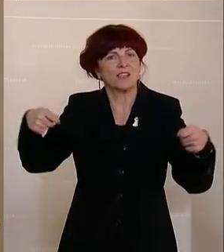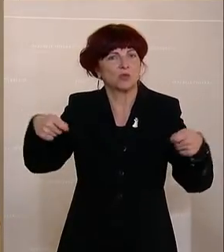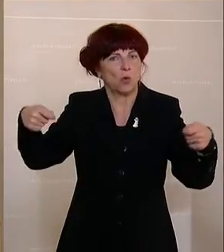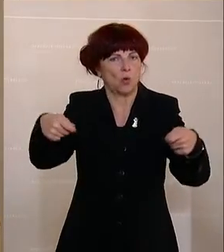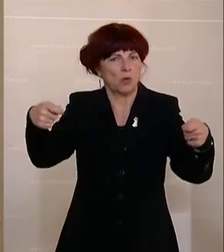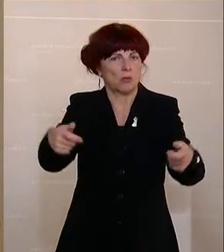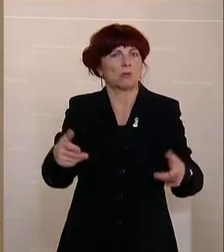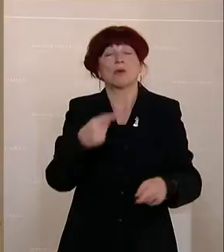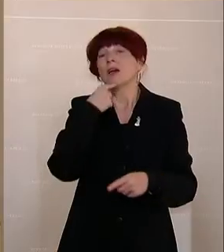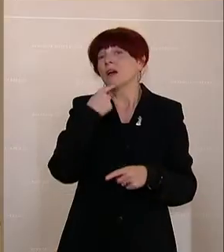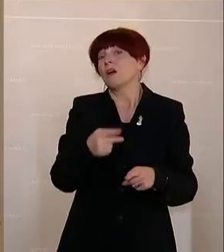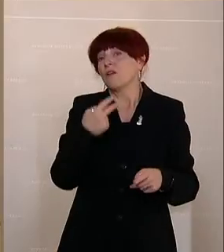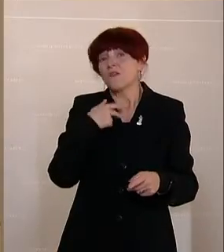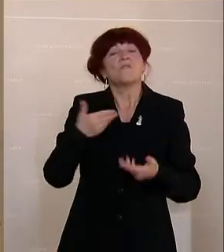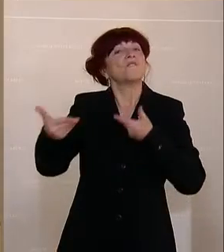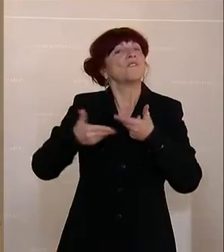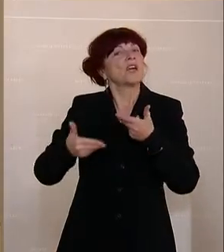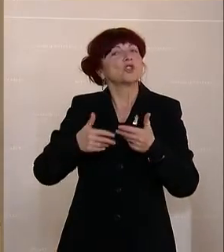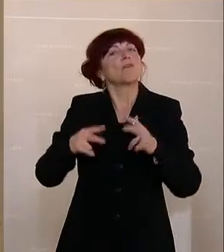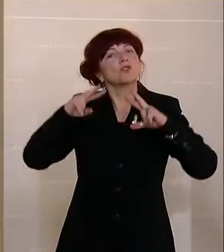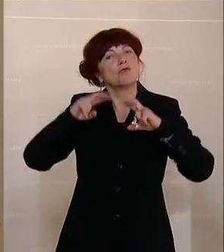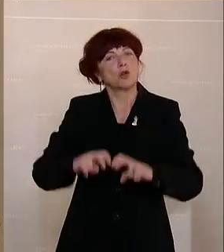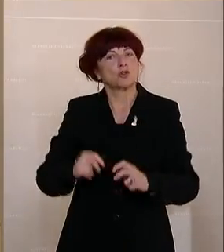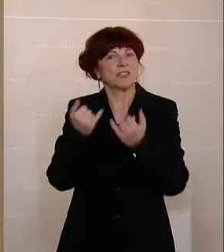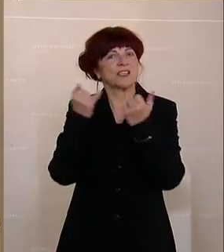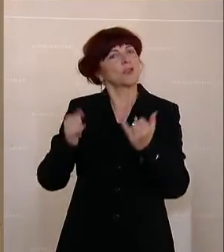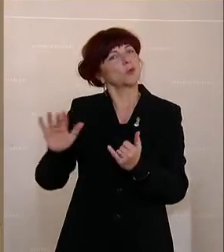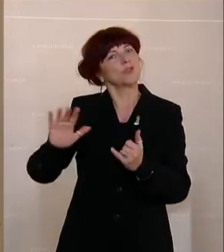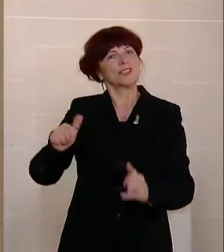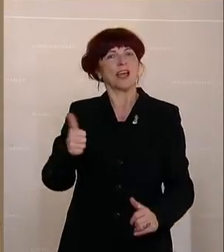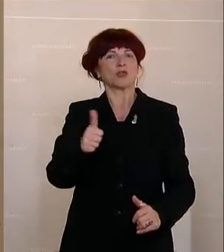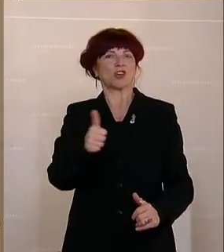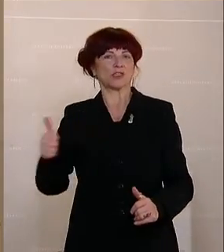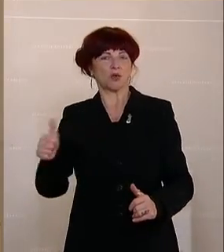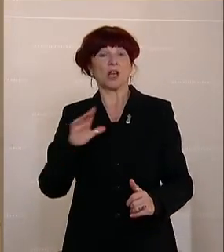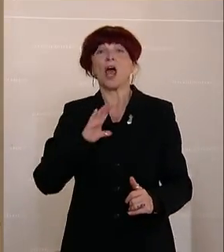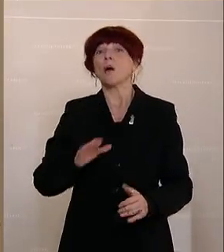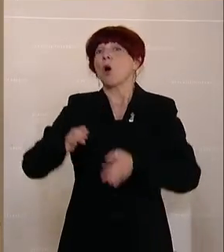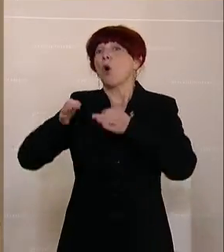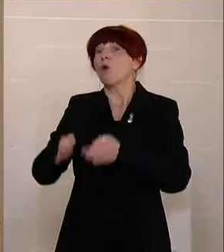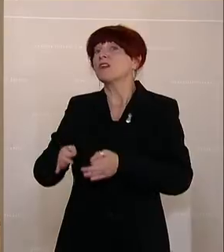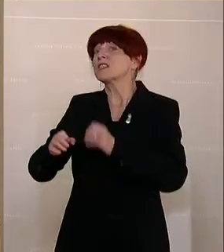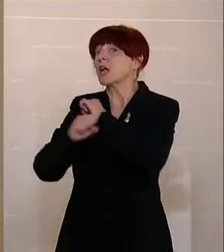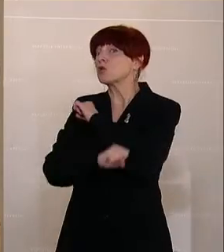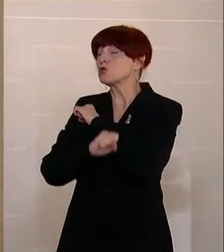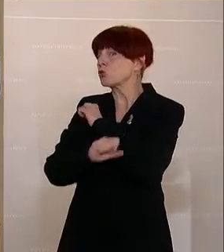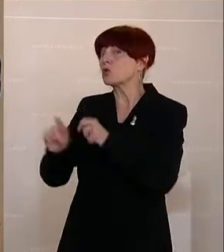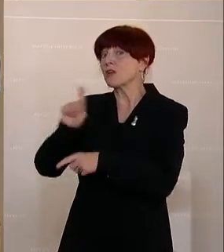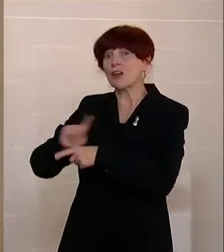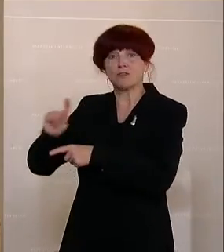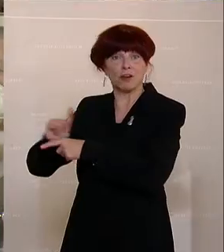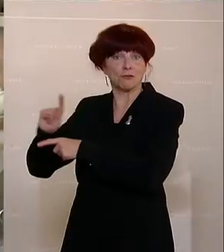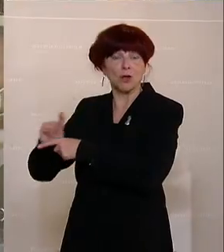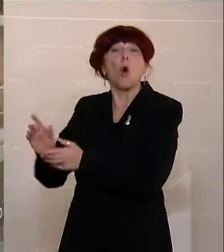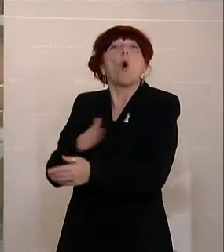von Wirtschaftsforschungsinstituten, aber es gibt immer noch keine offizielle Studie, obwohl das von der Frau Ministerin schon so lange versprochen ist. Und